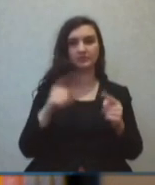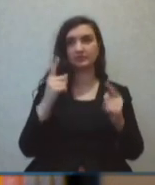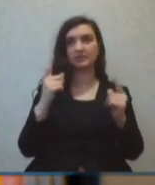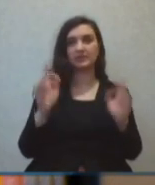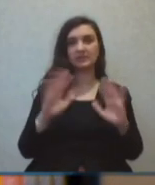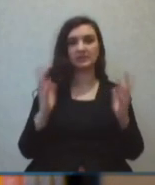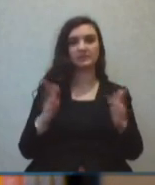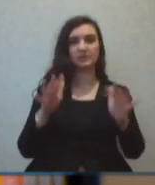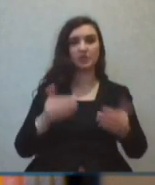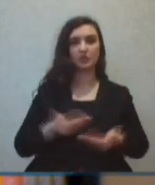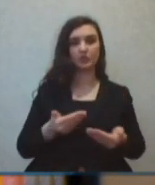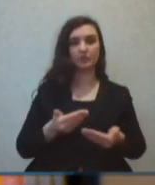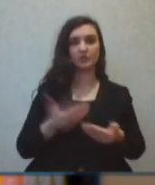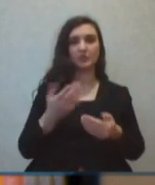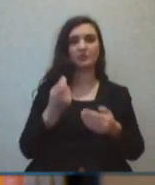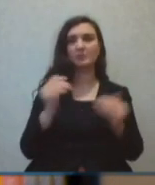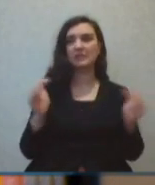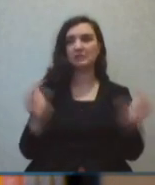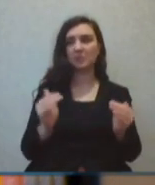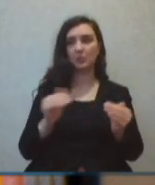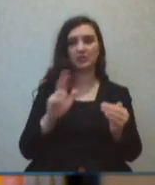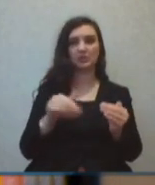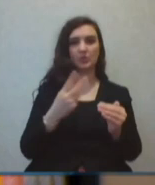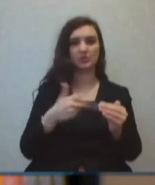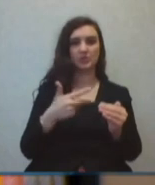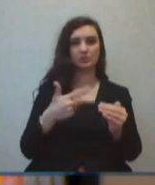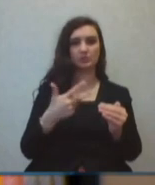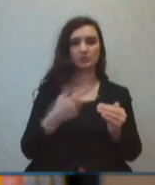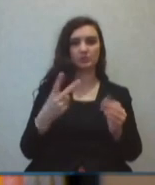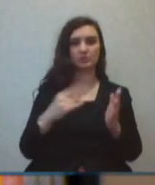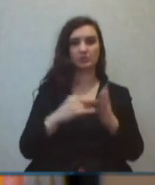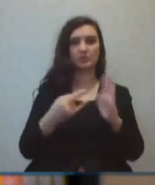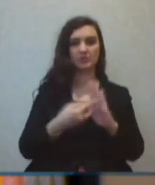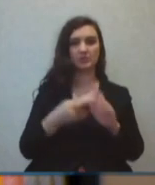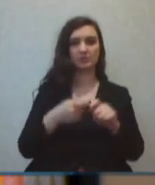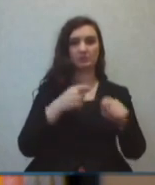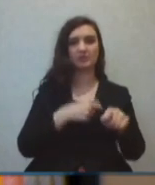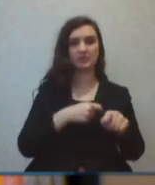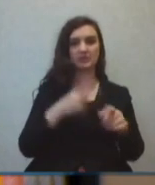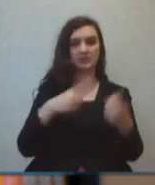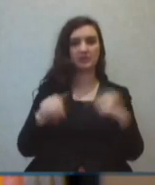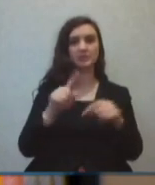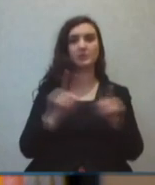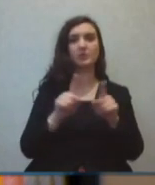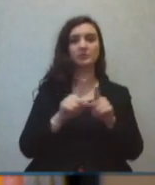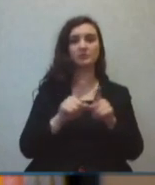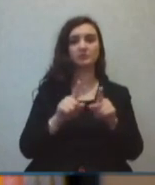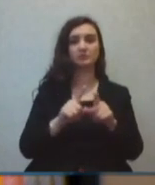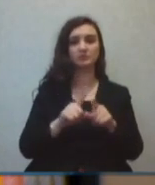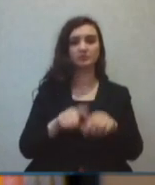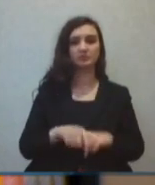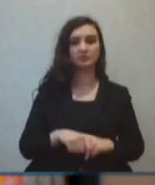ერთ სივრცეში, რომელიც არის მინიმალური და სადღაც 30-32 კვადრატული მეტრია. მიუხედავად ამისა, აი